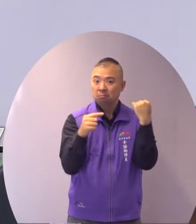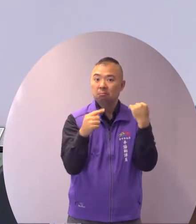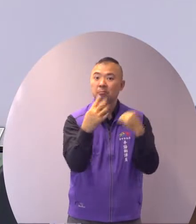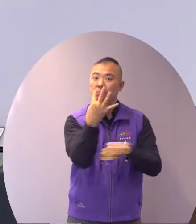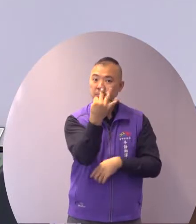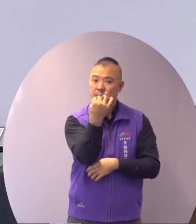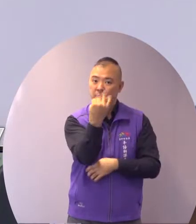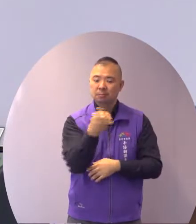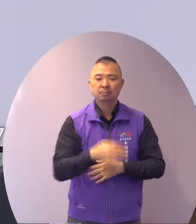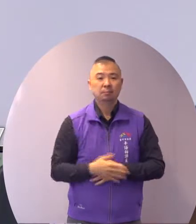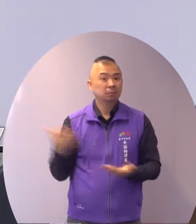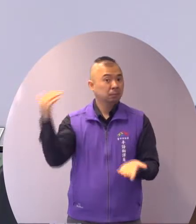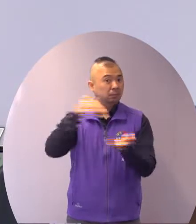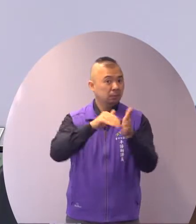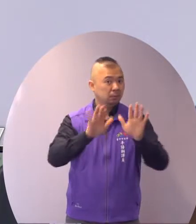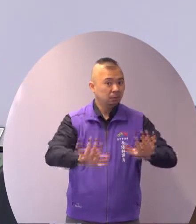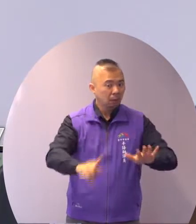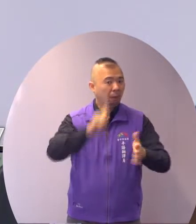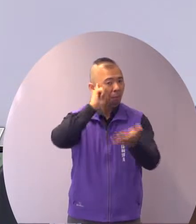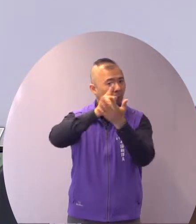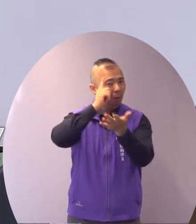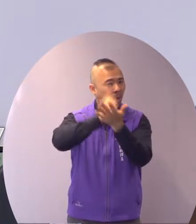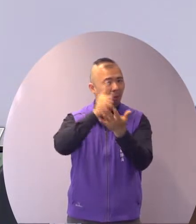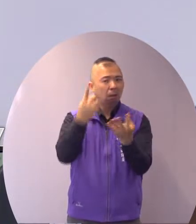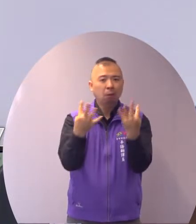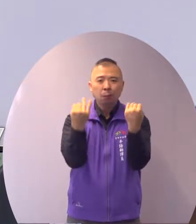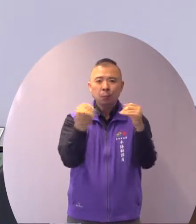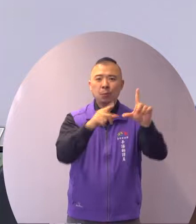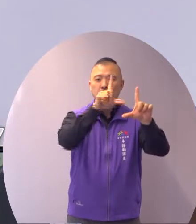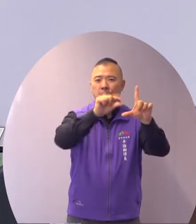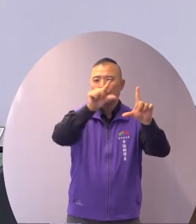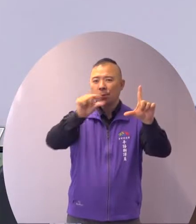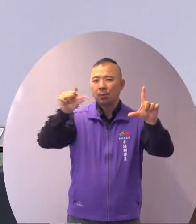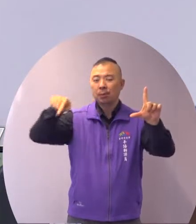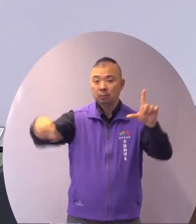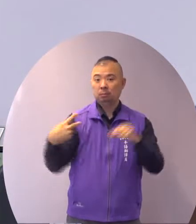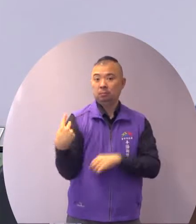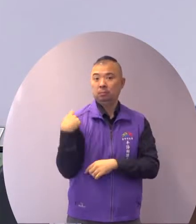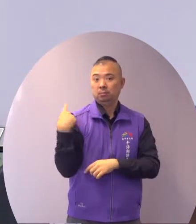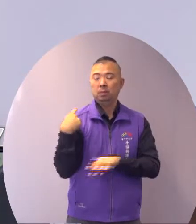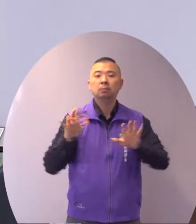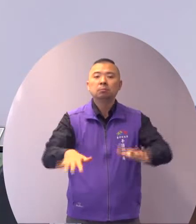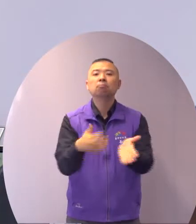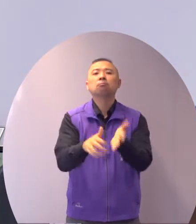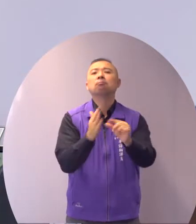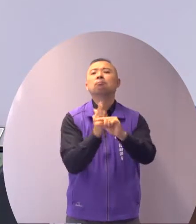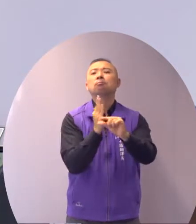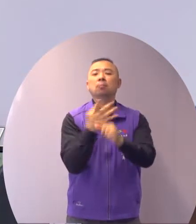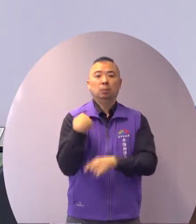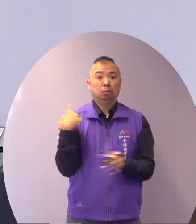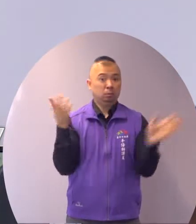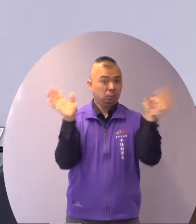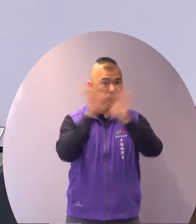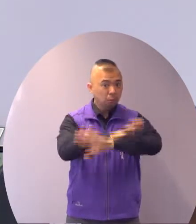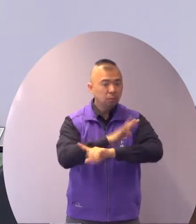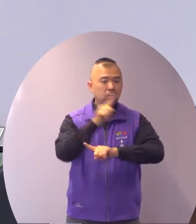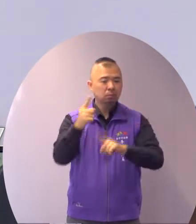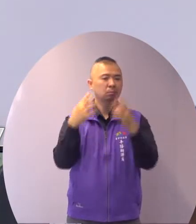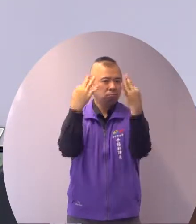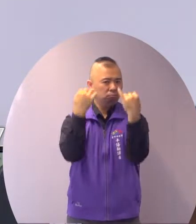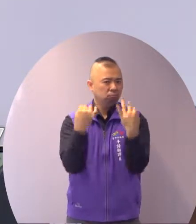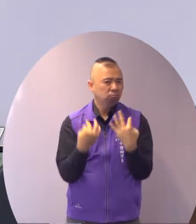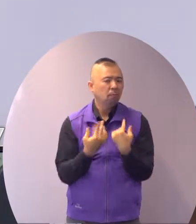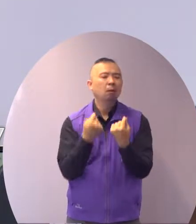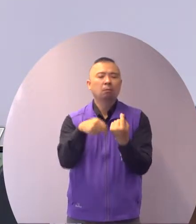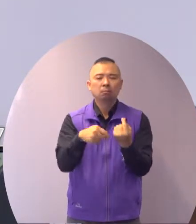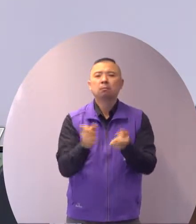到目前为止，它每天有不同的统计那到前天为止呢，今天还在统计，那昨天晚上那也在处理当